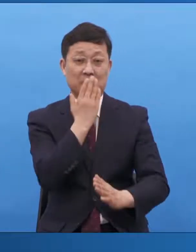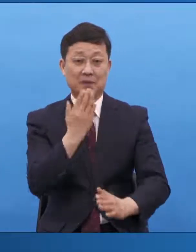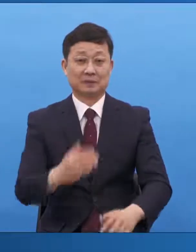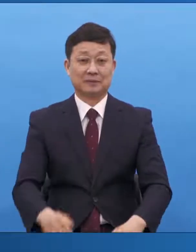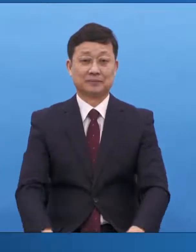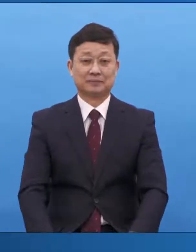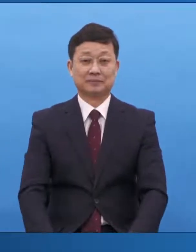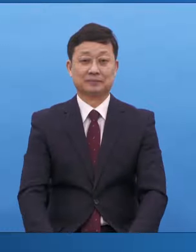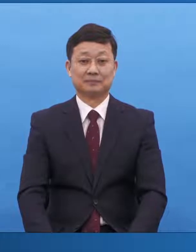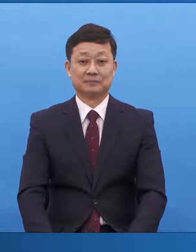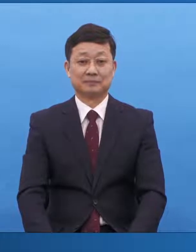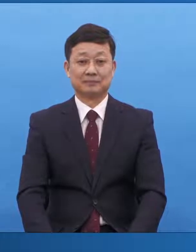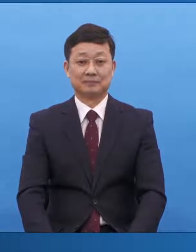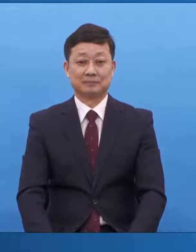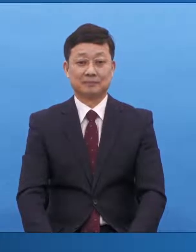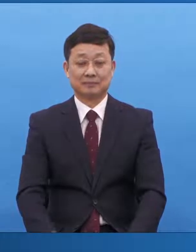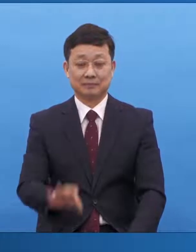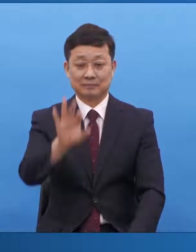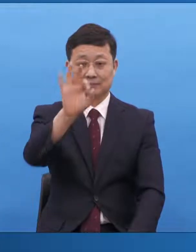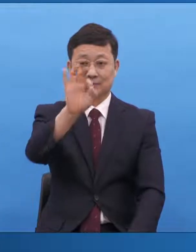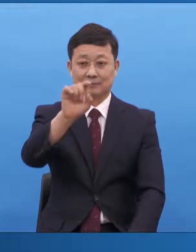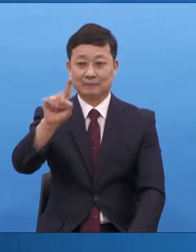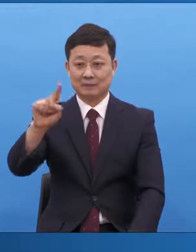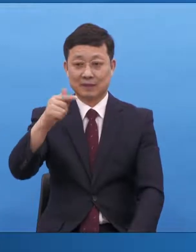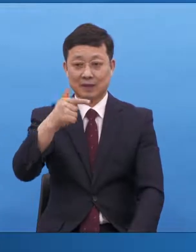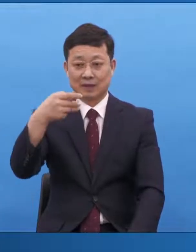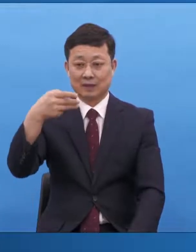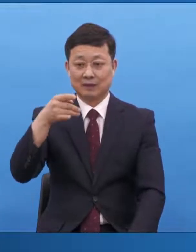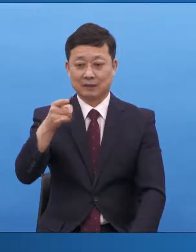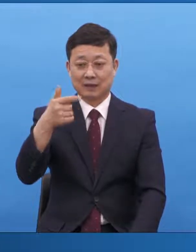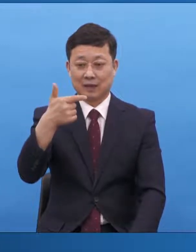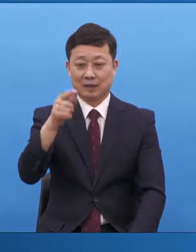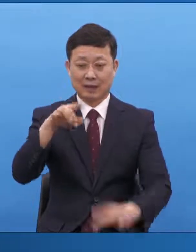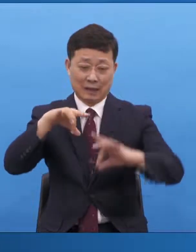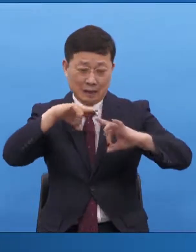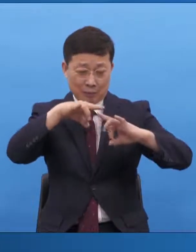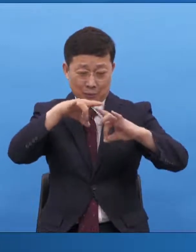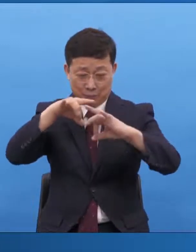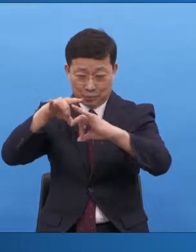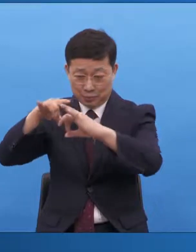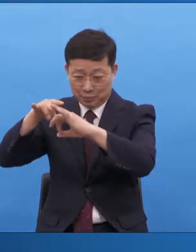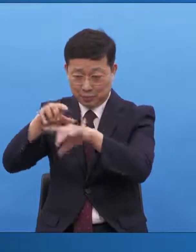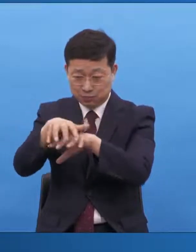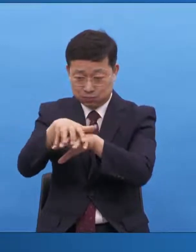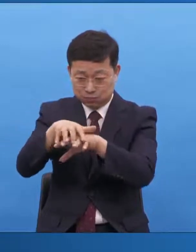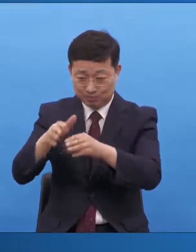this. 이게 만들어지잖아요. 안테나가요. They can make the antenna.